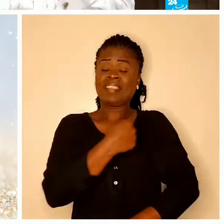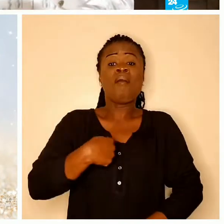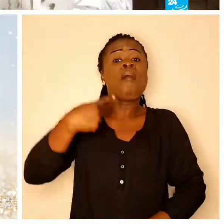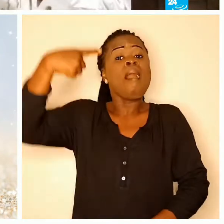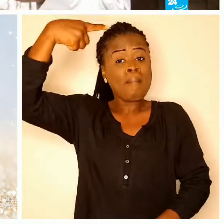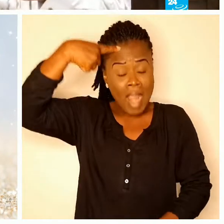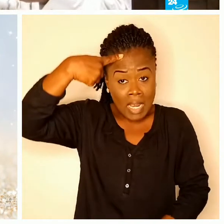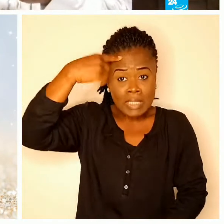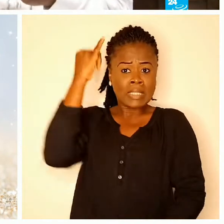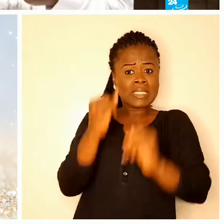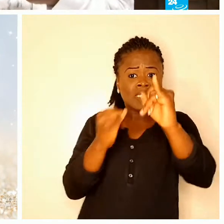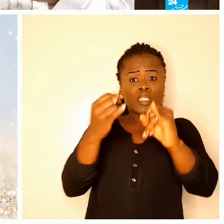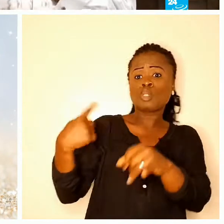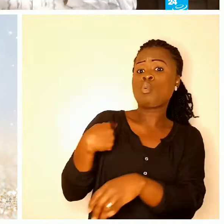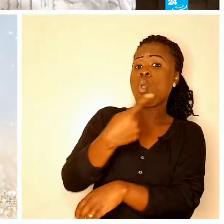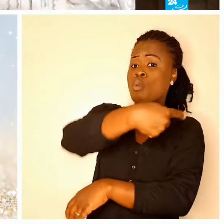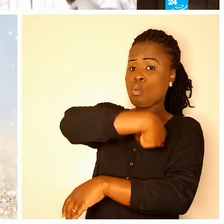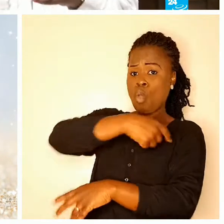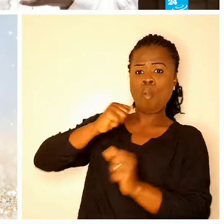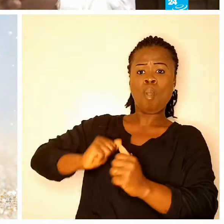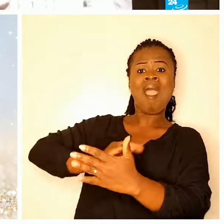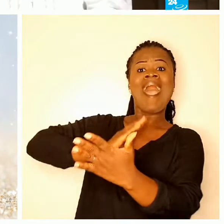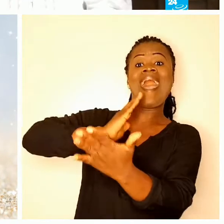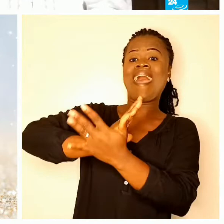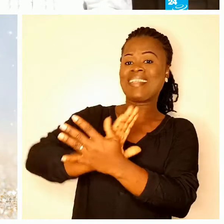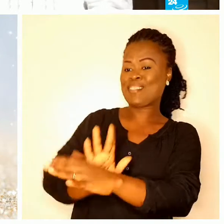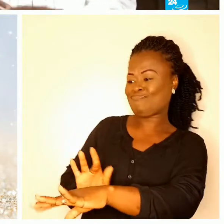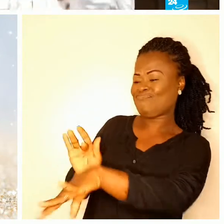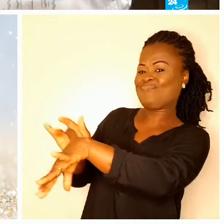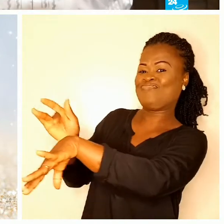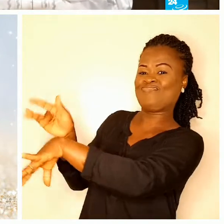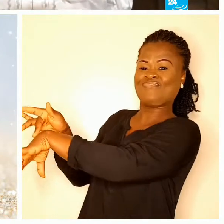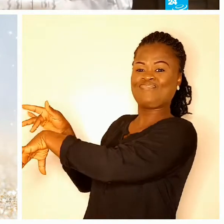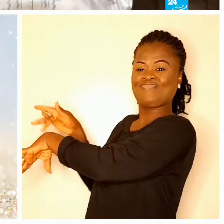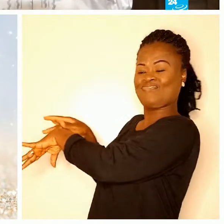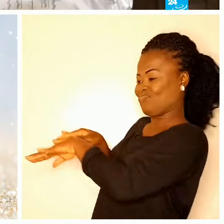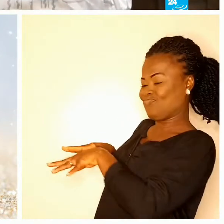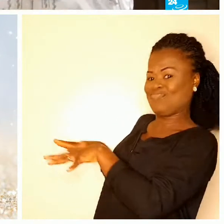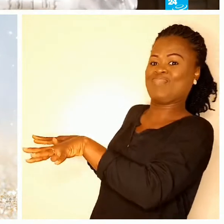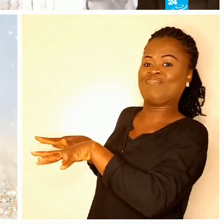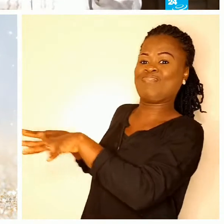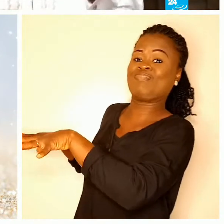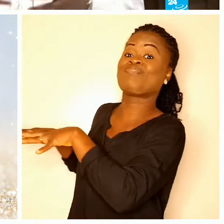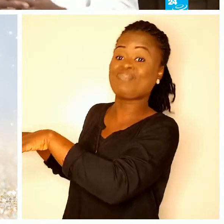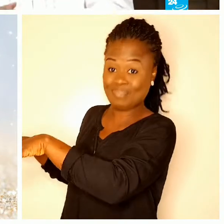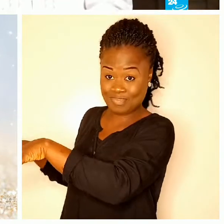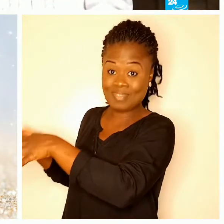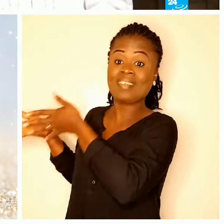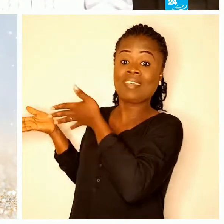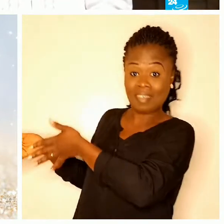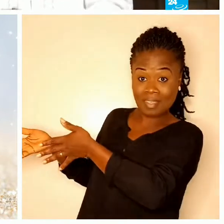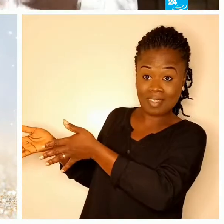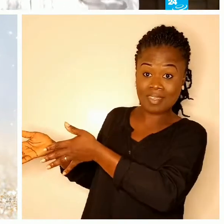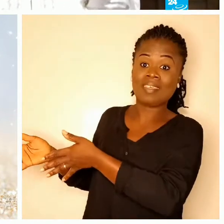maîtriser l'autre problème majeur que nous avons, la contamination communautaire, qui, elle, ne relie pas le malade à des cas